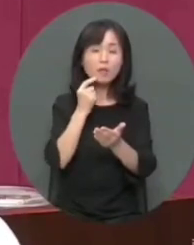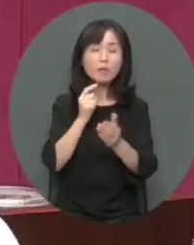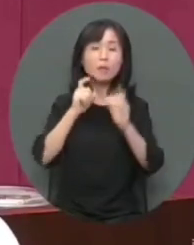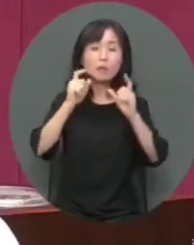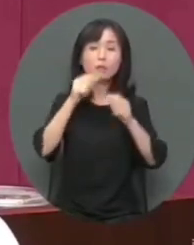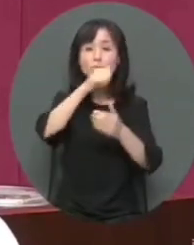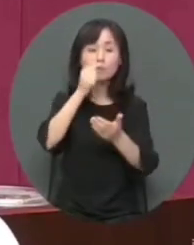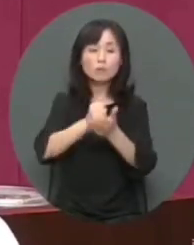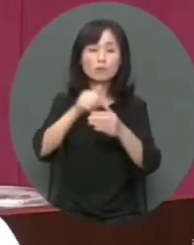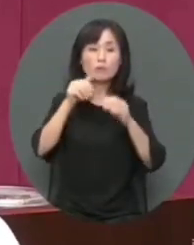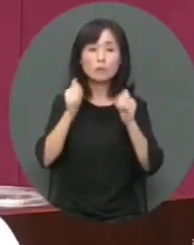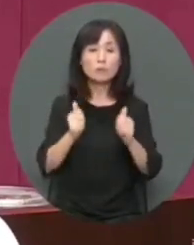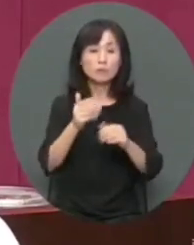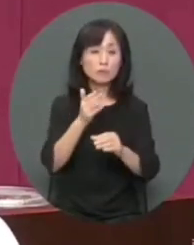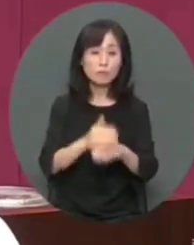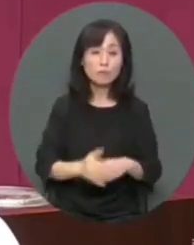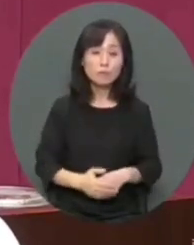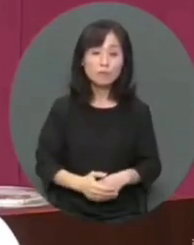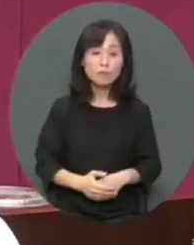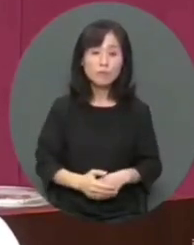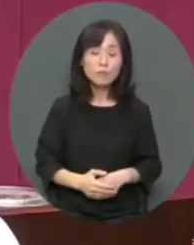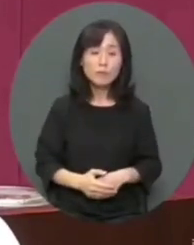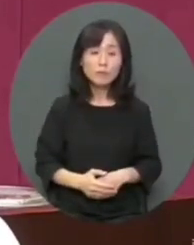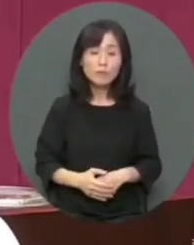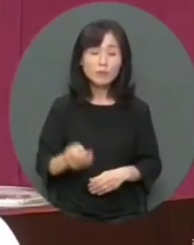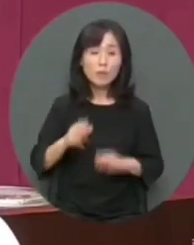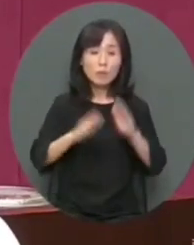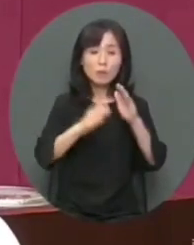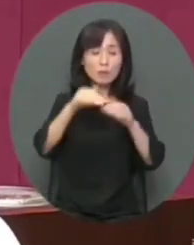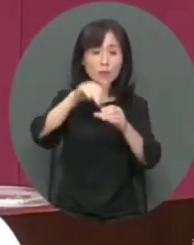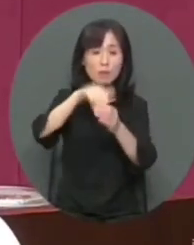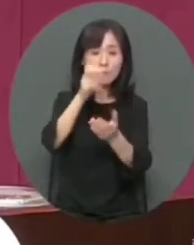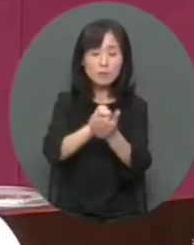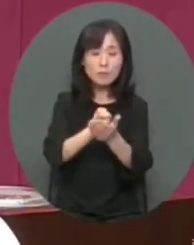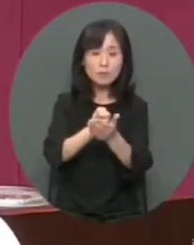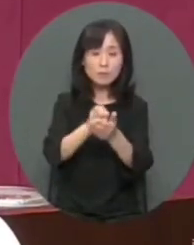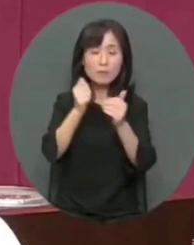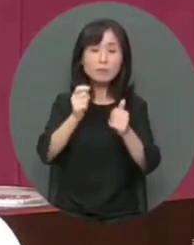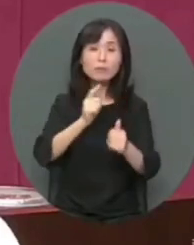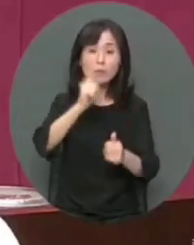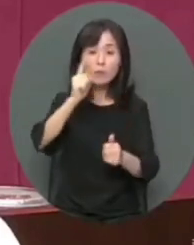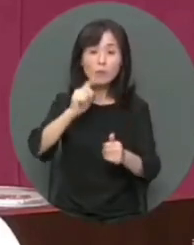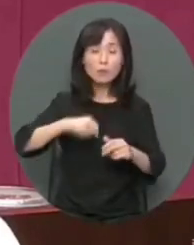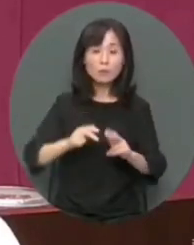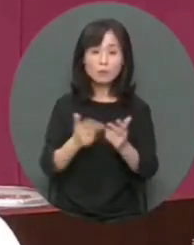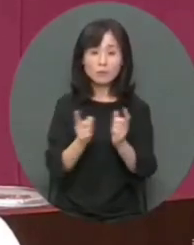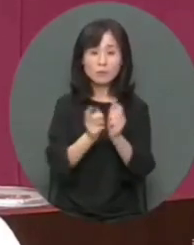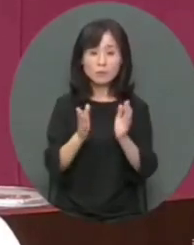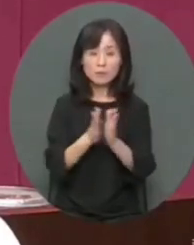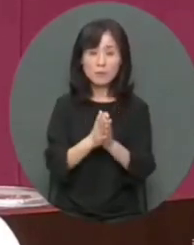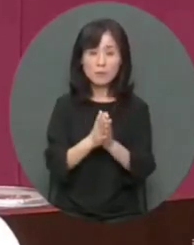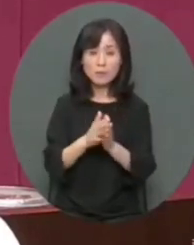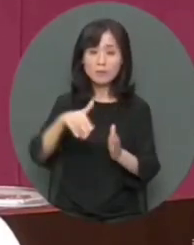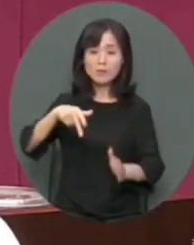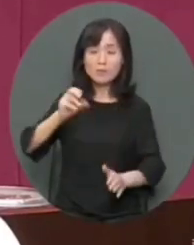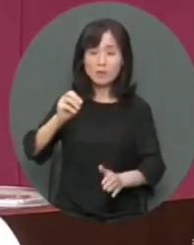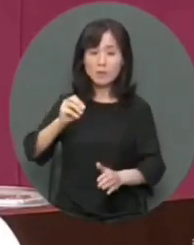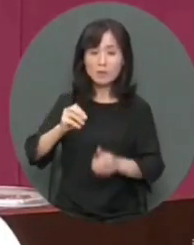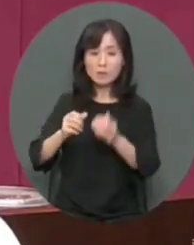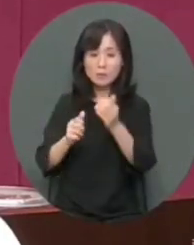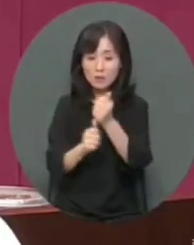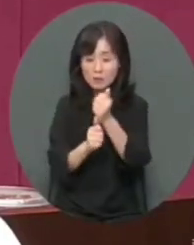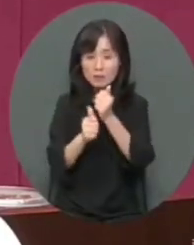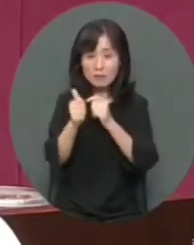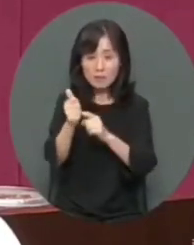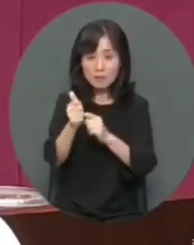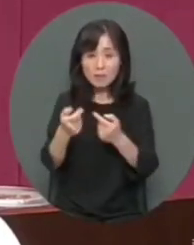있습니다. 게다가 공직선거법 위반으로 기소되자 본인이 직접 또는 전영수 비서실장 등을